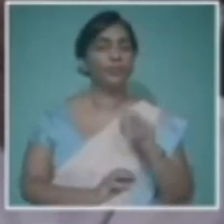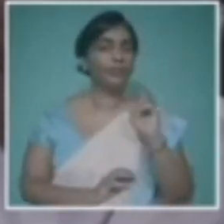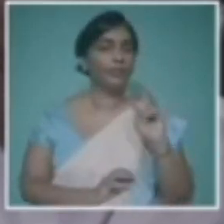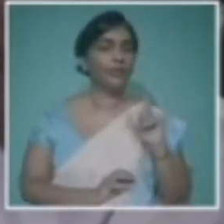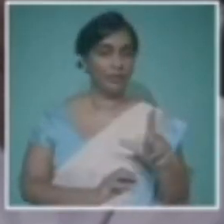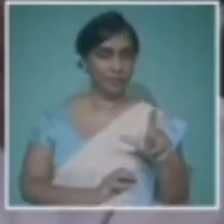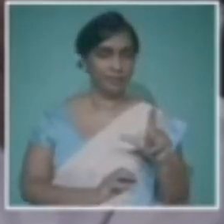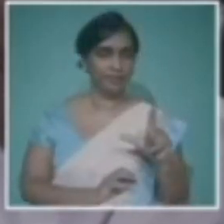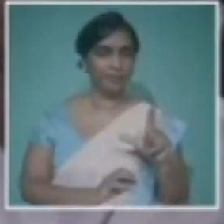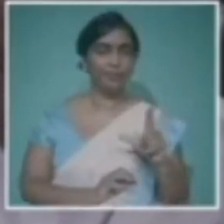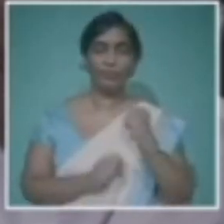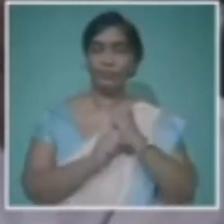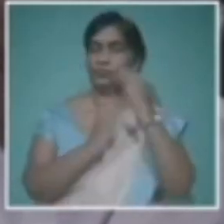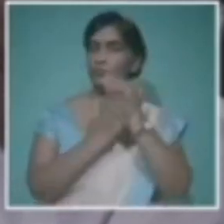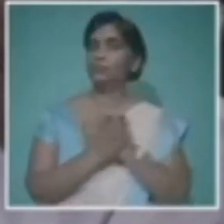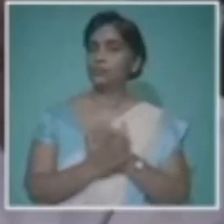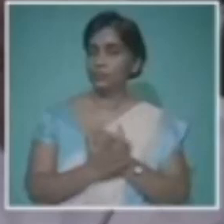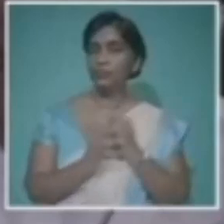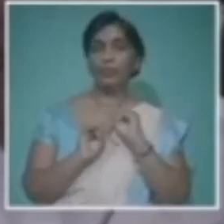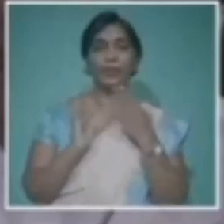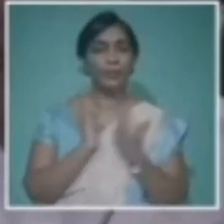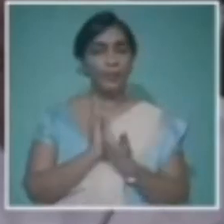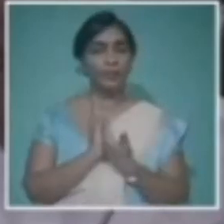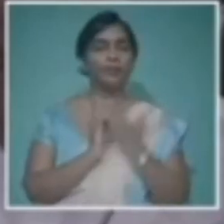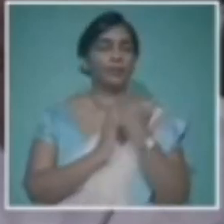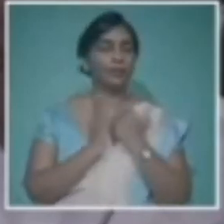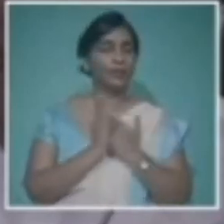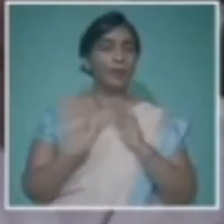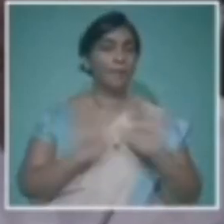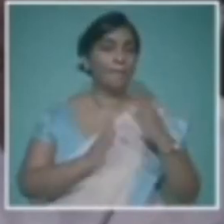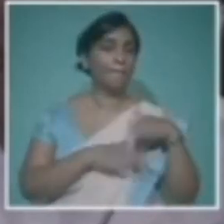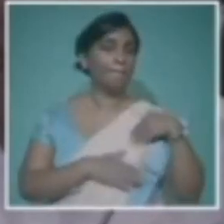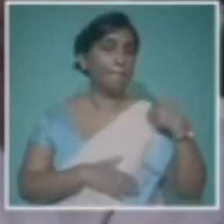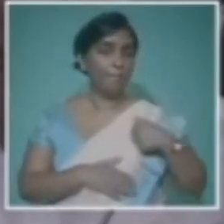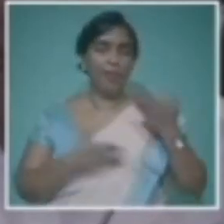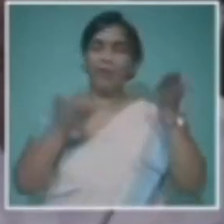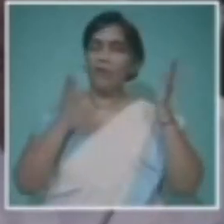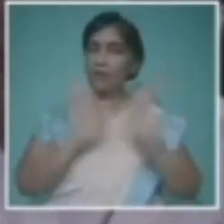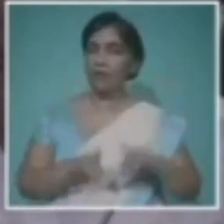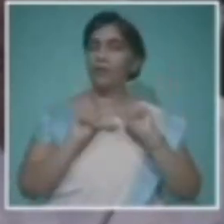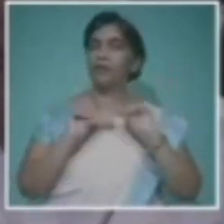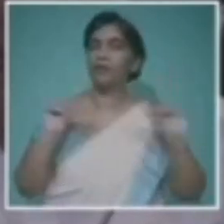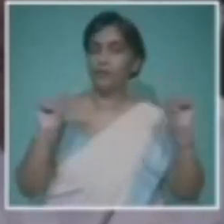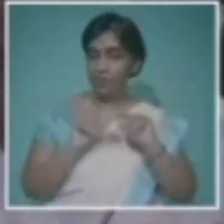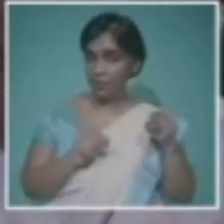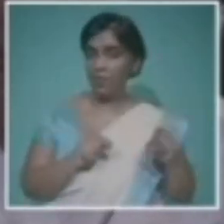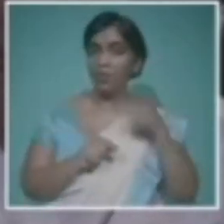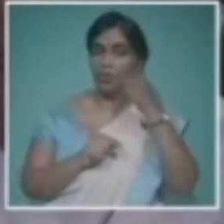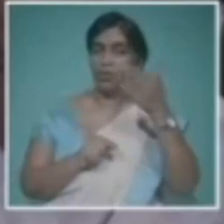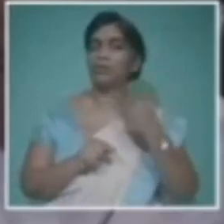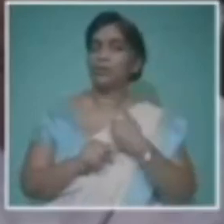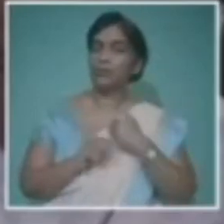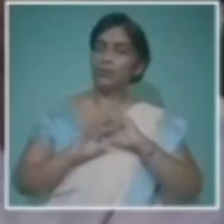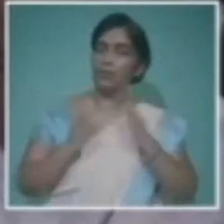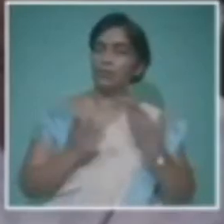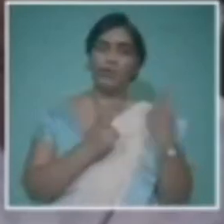වෙනි ආණ්ඩුක්‍රම ව්‍යවස්ථාවේ ප්‍රතිපත්ති සහ මෙහෙවීමේ මූලධර්මවල අවසාන වාක්‍ය ඔබත් මමත්